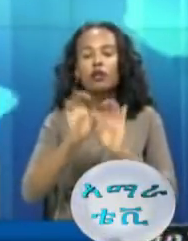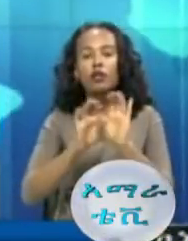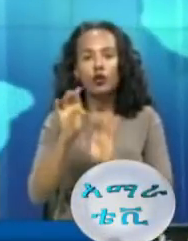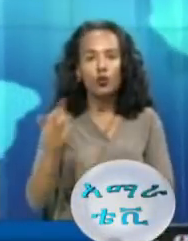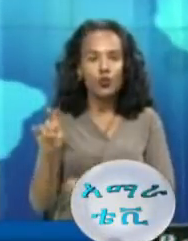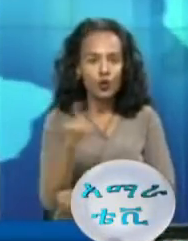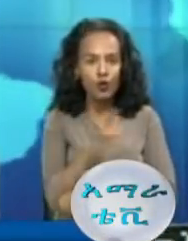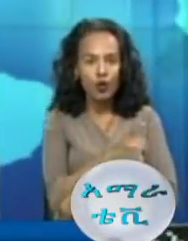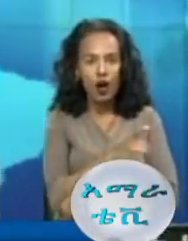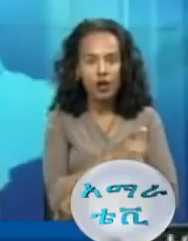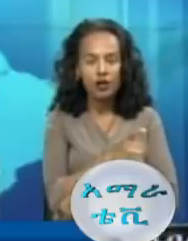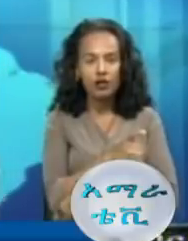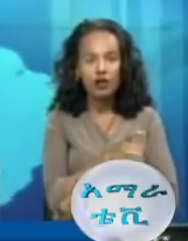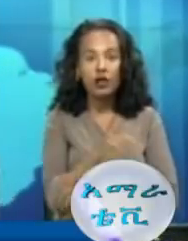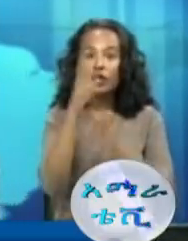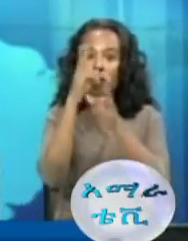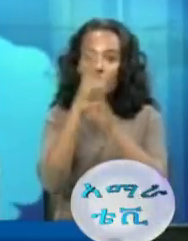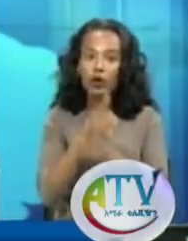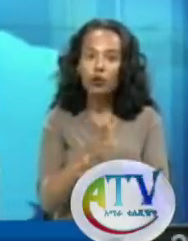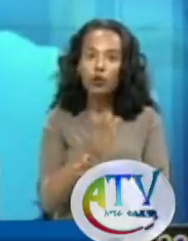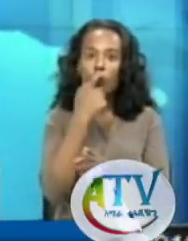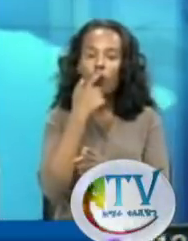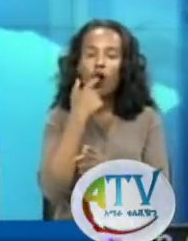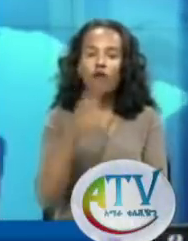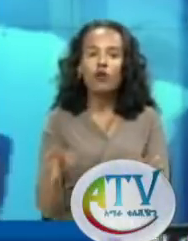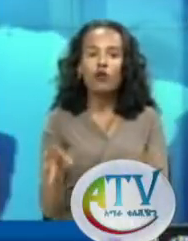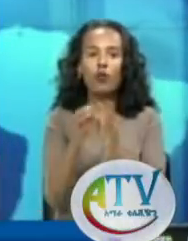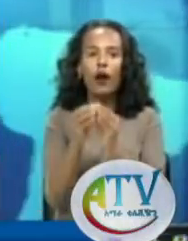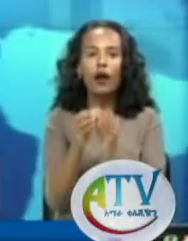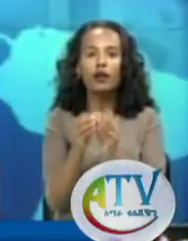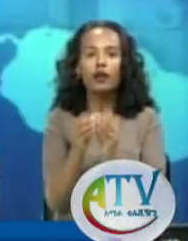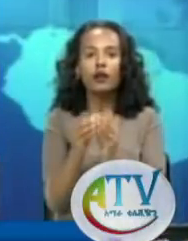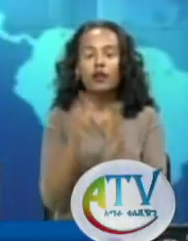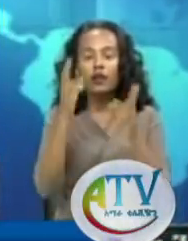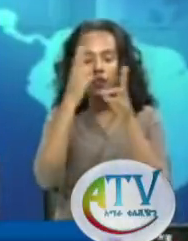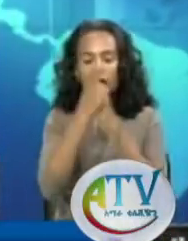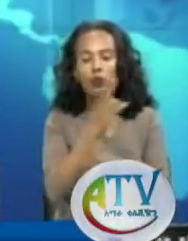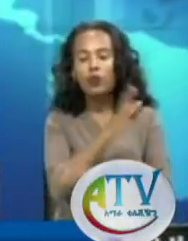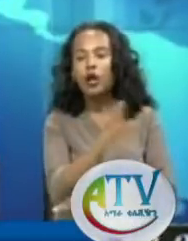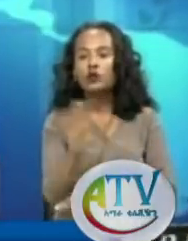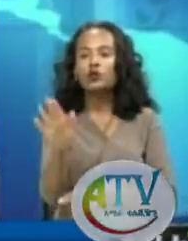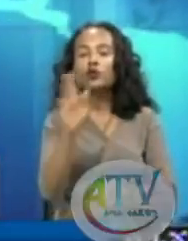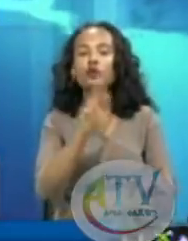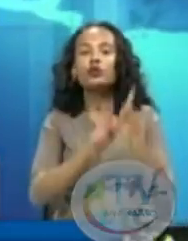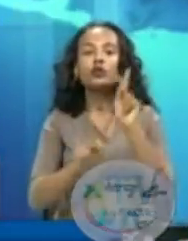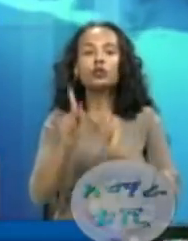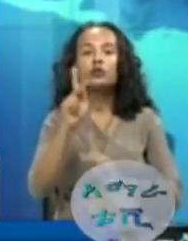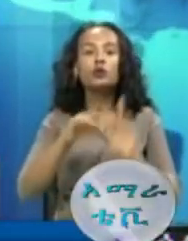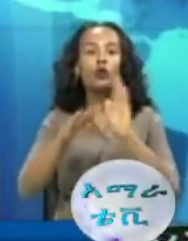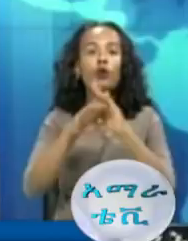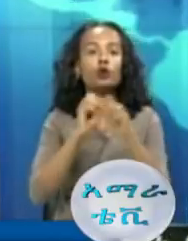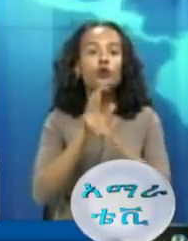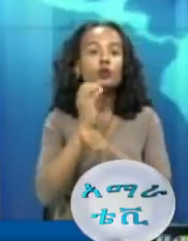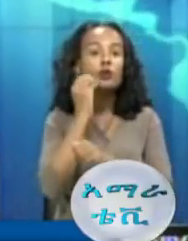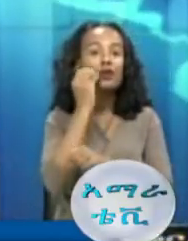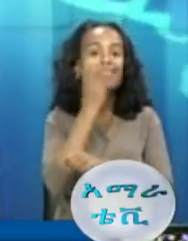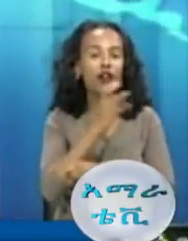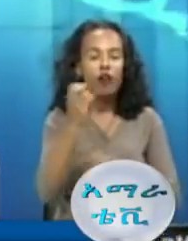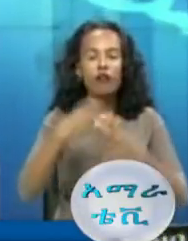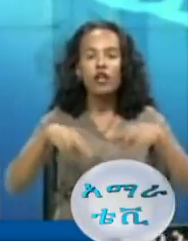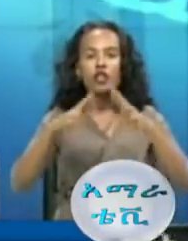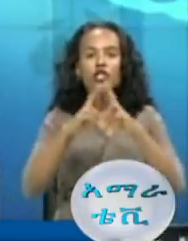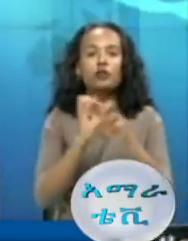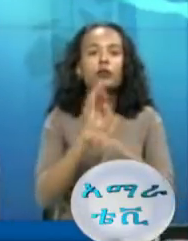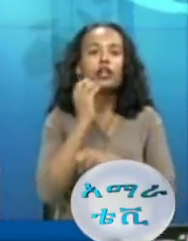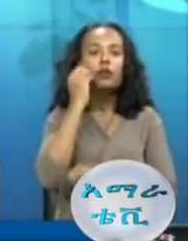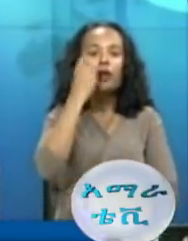ይሆናል። የተከበሩ አፈ ጉባኤ፣ የተከበራችሁ የህዝብ ተወካዮችና የፌዴሬሽን ምክር ቤት